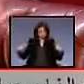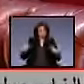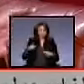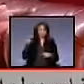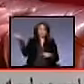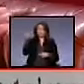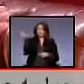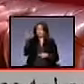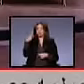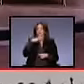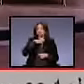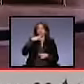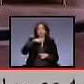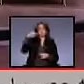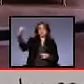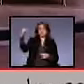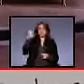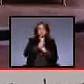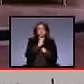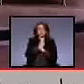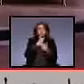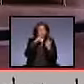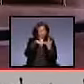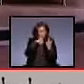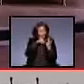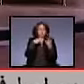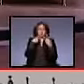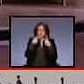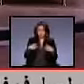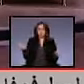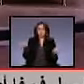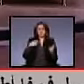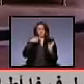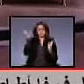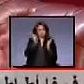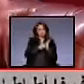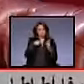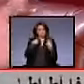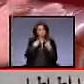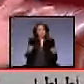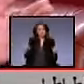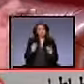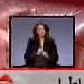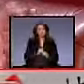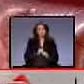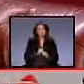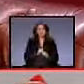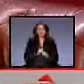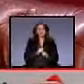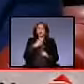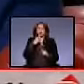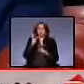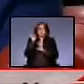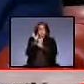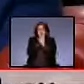ومروان وأحمد جابوا لي الرواية. قريتها في يوم ووافقت تاني يوم على الرواية، وبناء عليها أحمد مراد كتب السيناريو ودخلنا